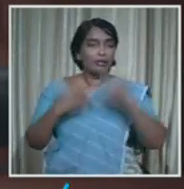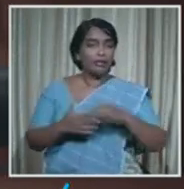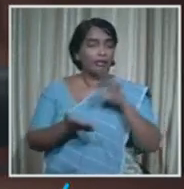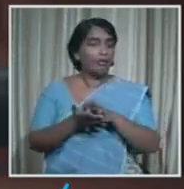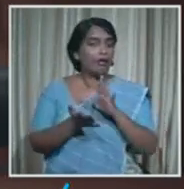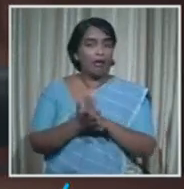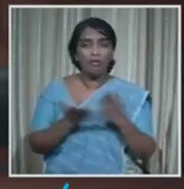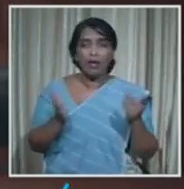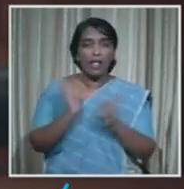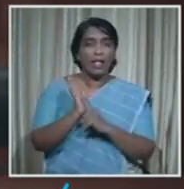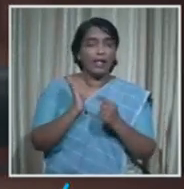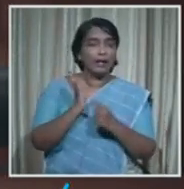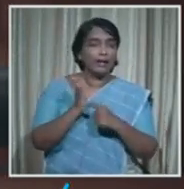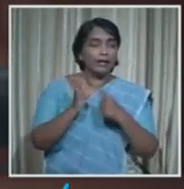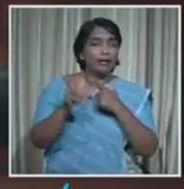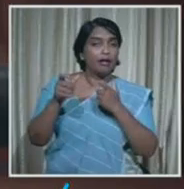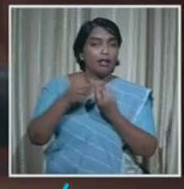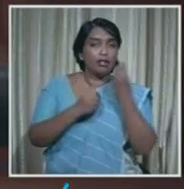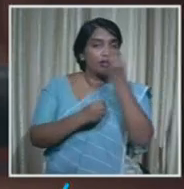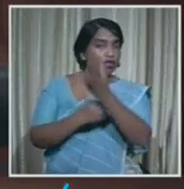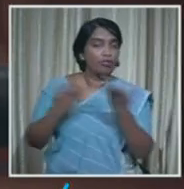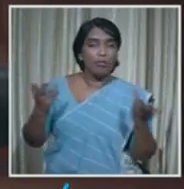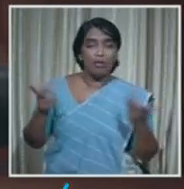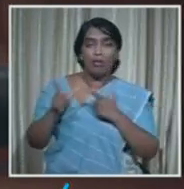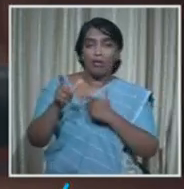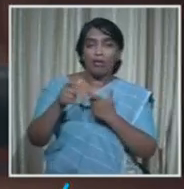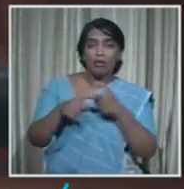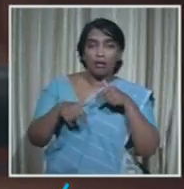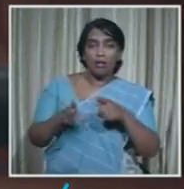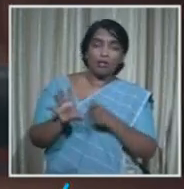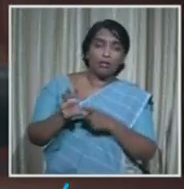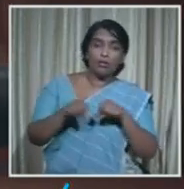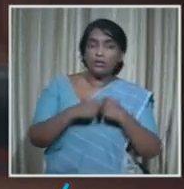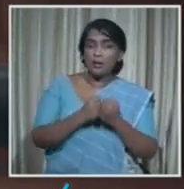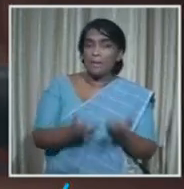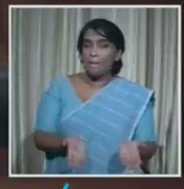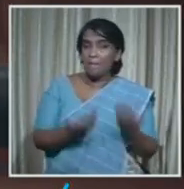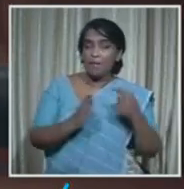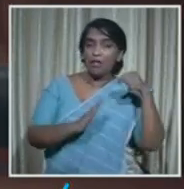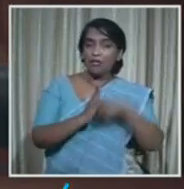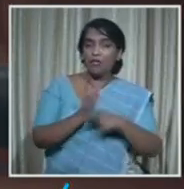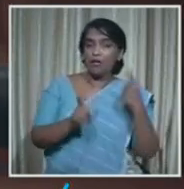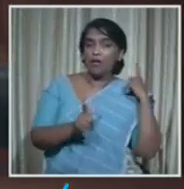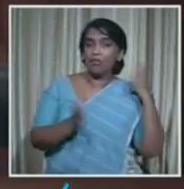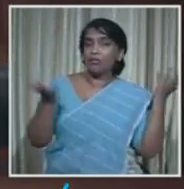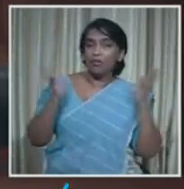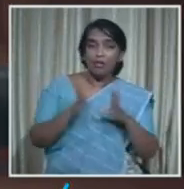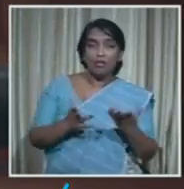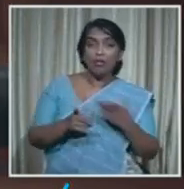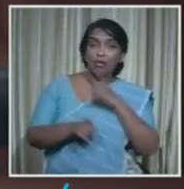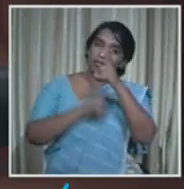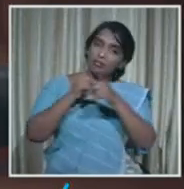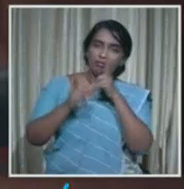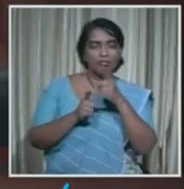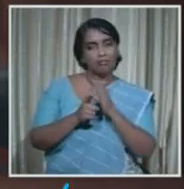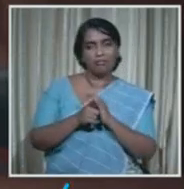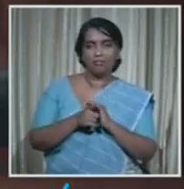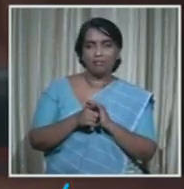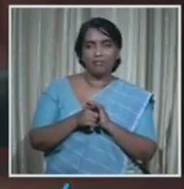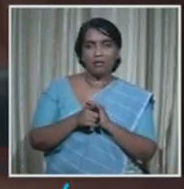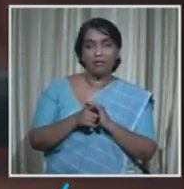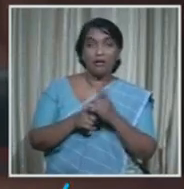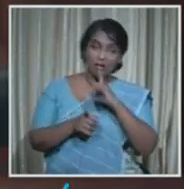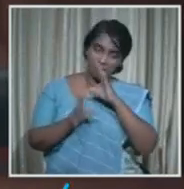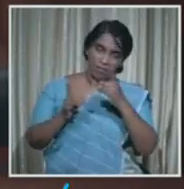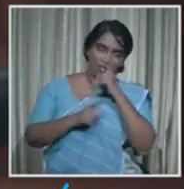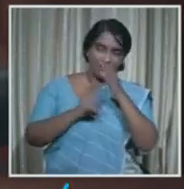नहीं एल टी संघ अवियायुध दुनि कोहमद अवियायुध मे तरण संघारे क्रीम संत दुन हम दी कोहमद इव कथा करम अभी हरिद कथा कर